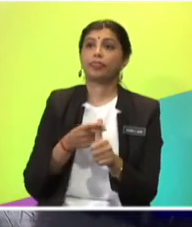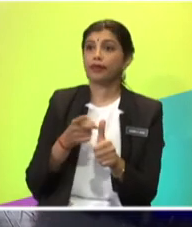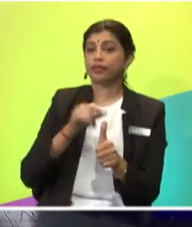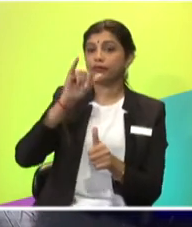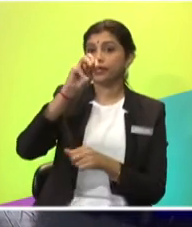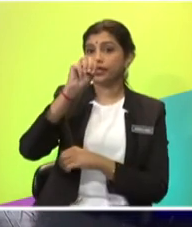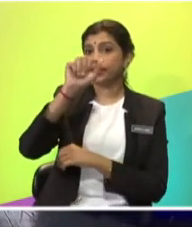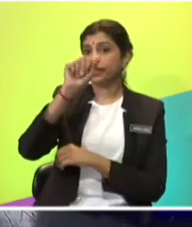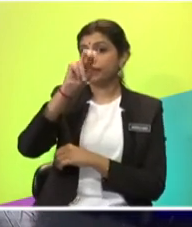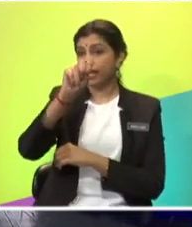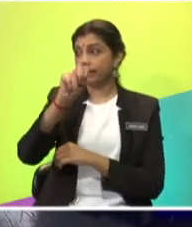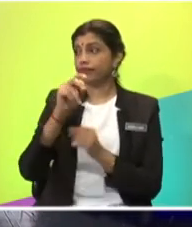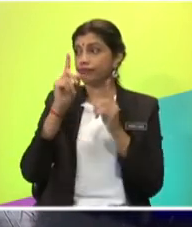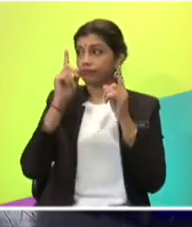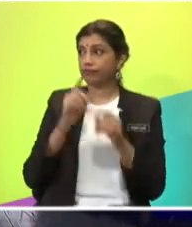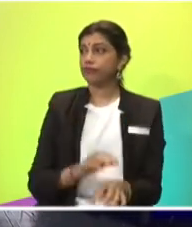Iman?